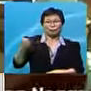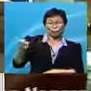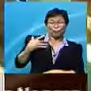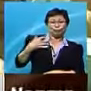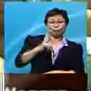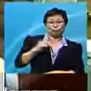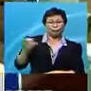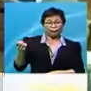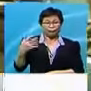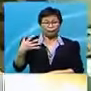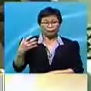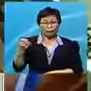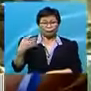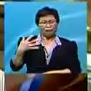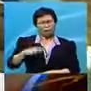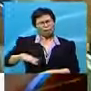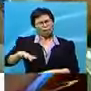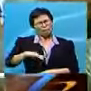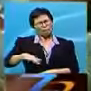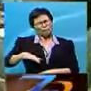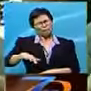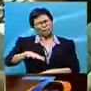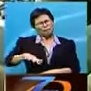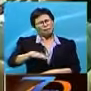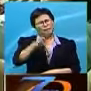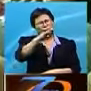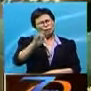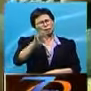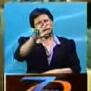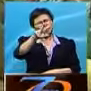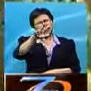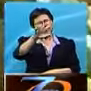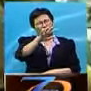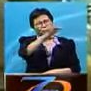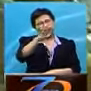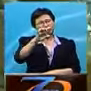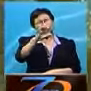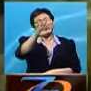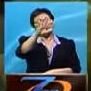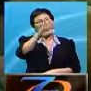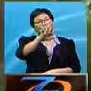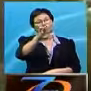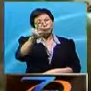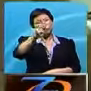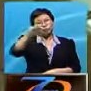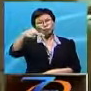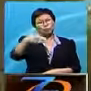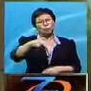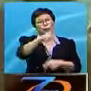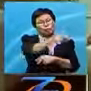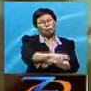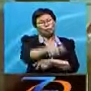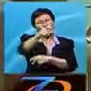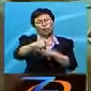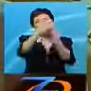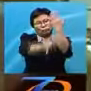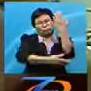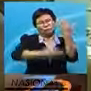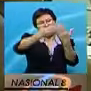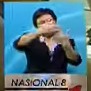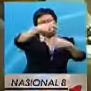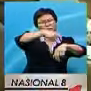ada lebih kurang 452,000 kandidat di seluruh negara